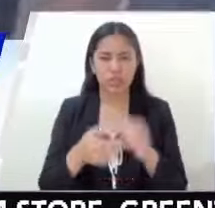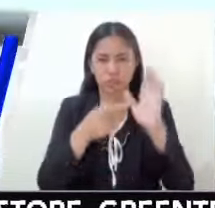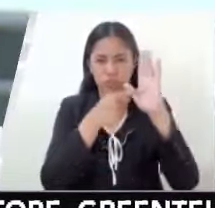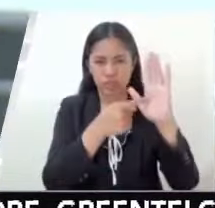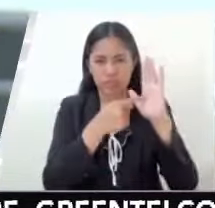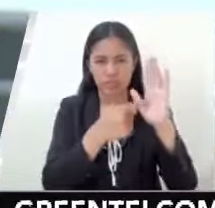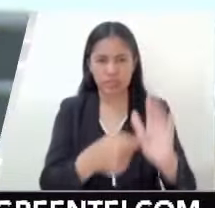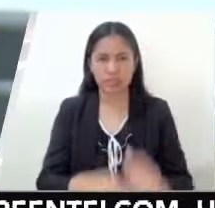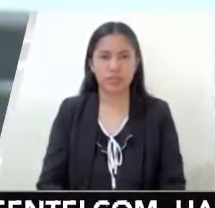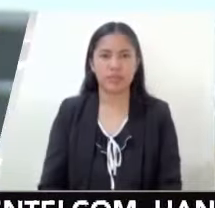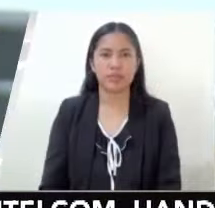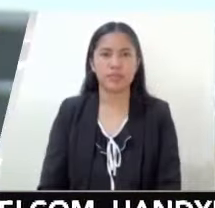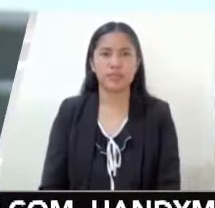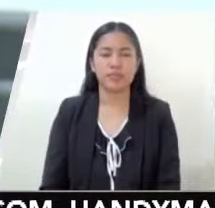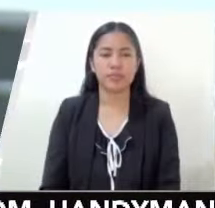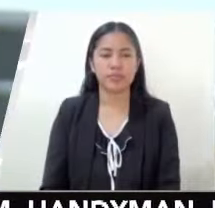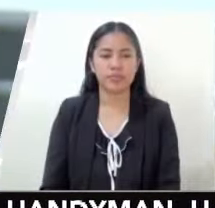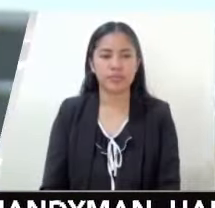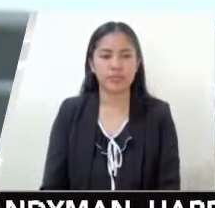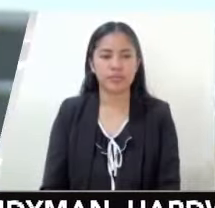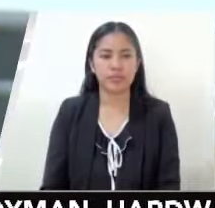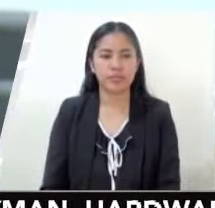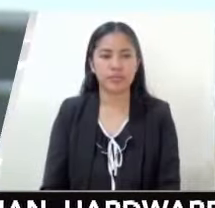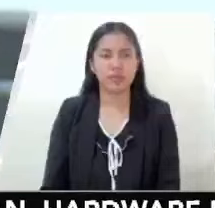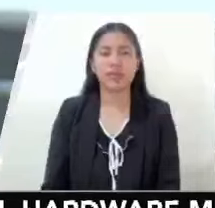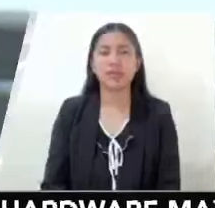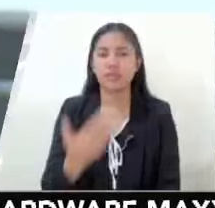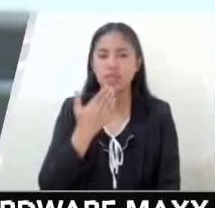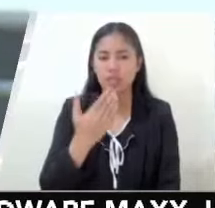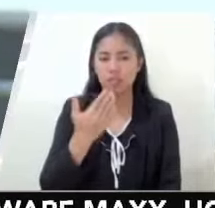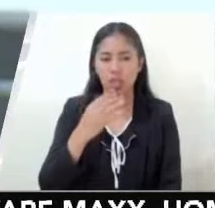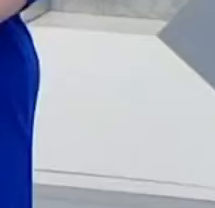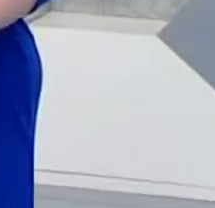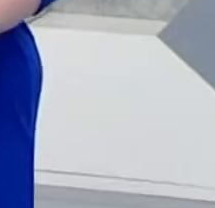sa lugar. Connie? Maraming salamat, Oscar Oida.